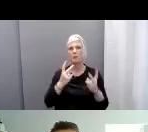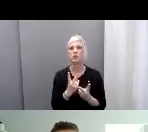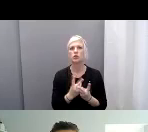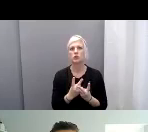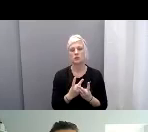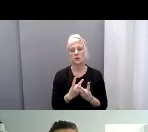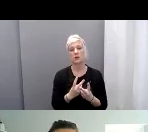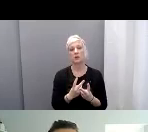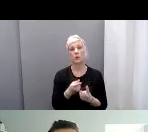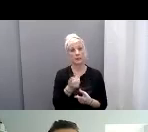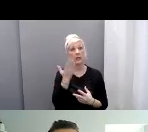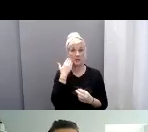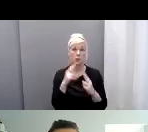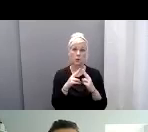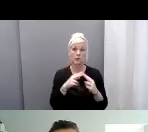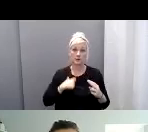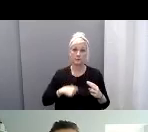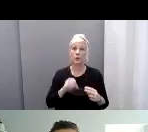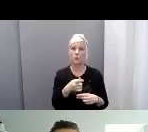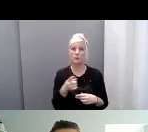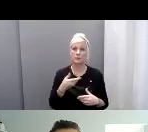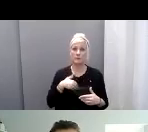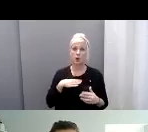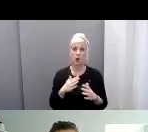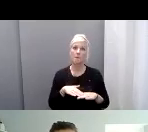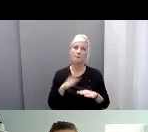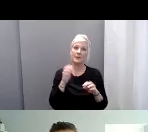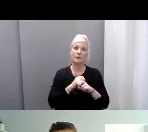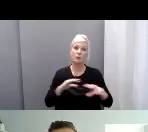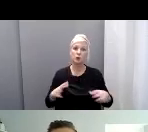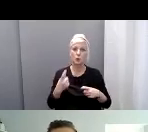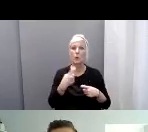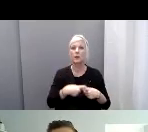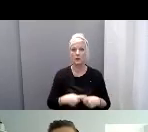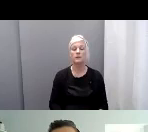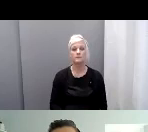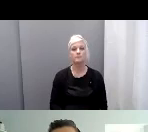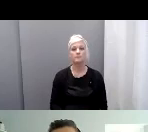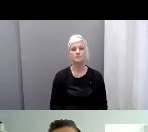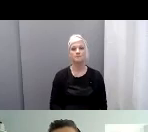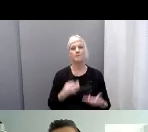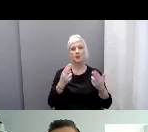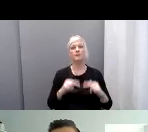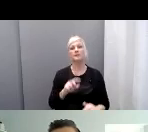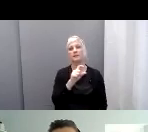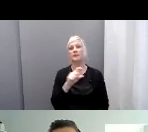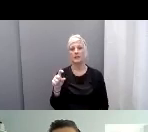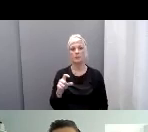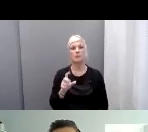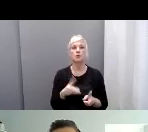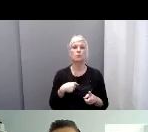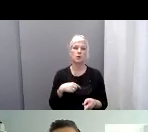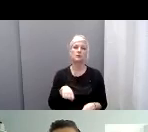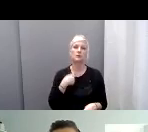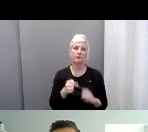kontakta mig senare om man vill veta mer om. För nu går vi över till ett annat tema som jag har haft som